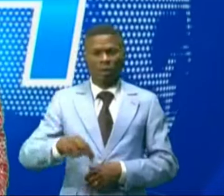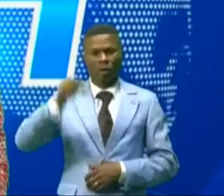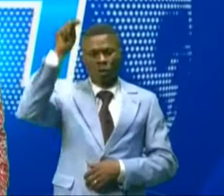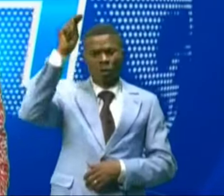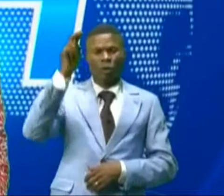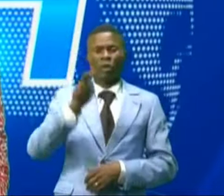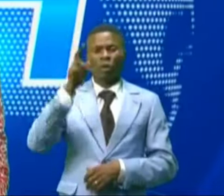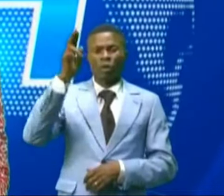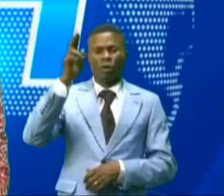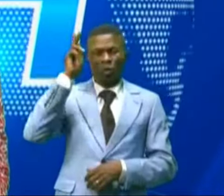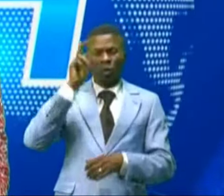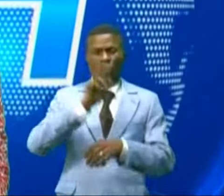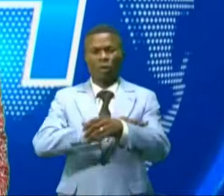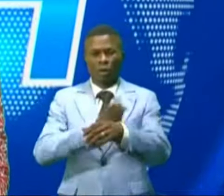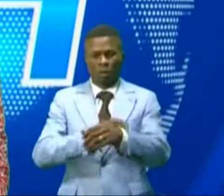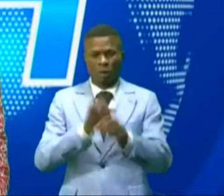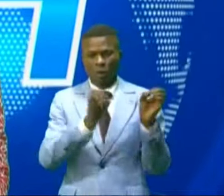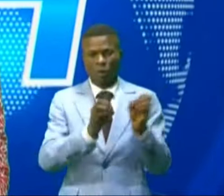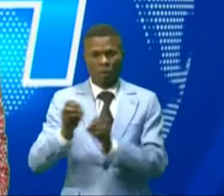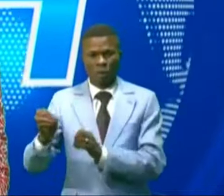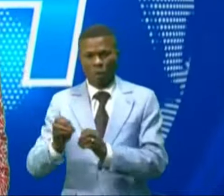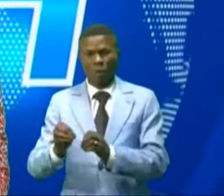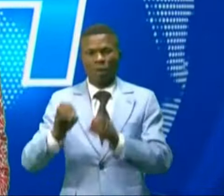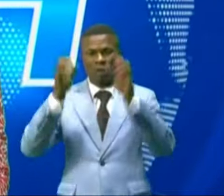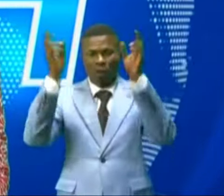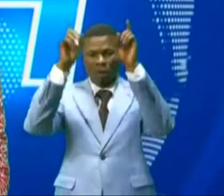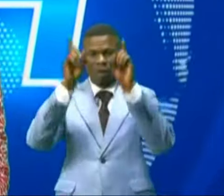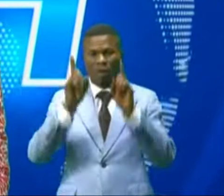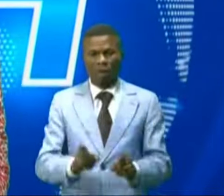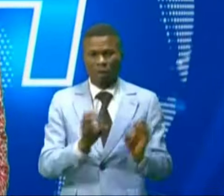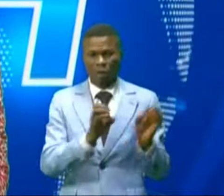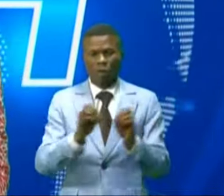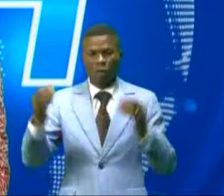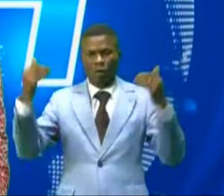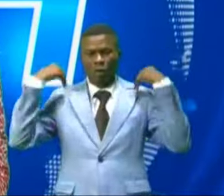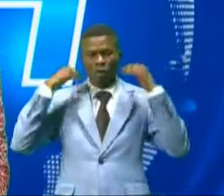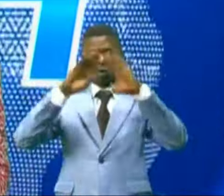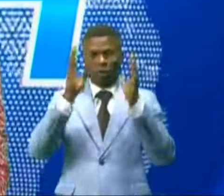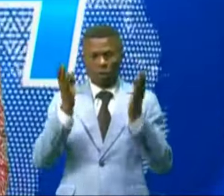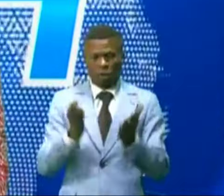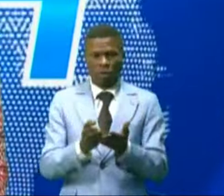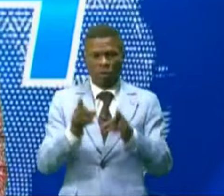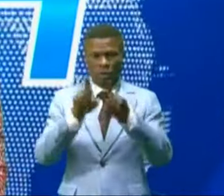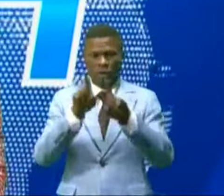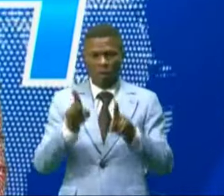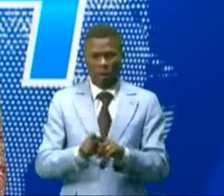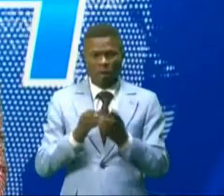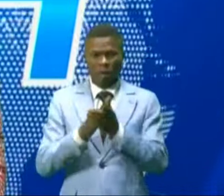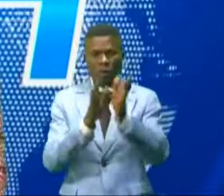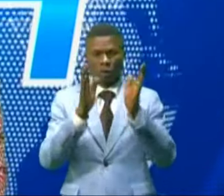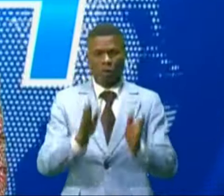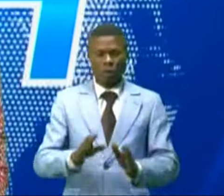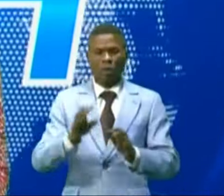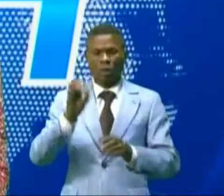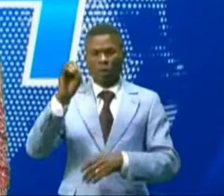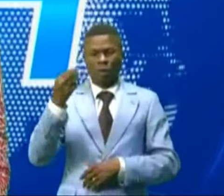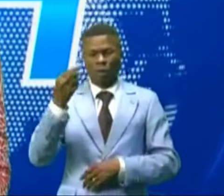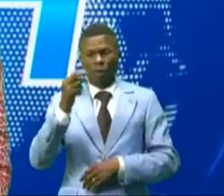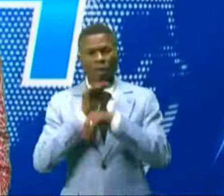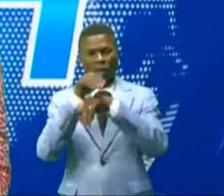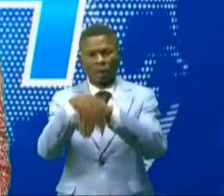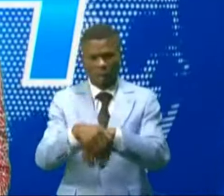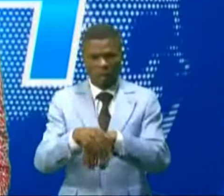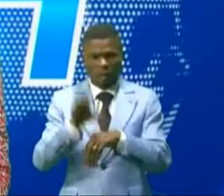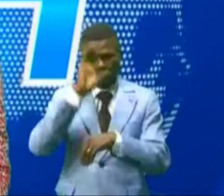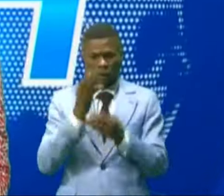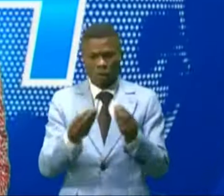Kivu. L'organisation IF Africa mobilise les autorités administratives et les leaders d'opinion de s'impliquer